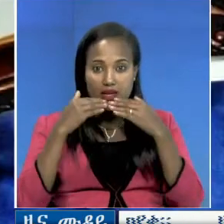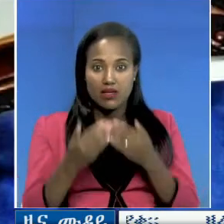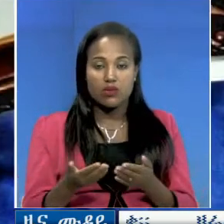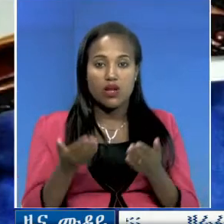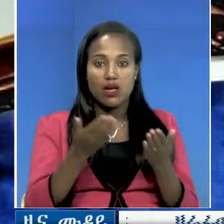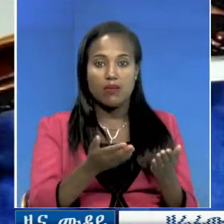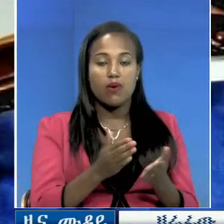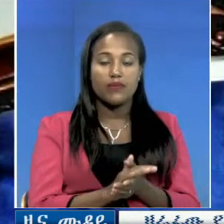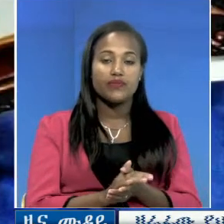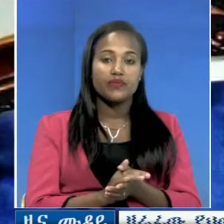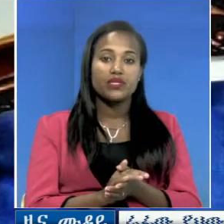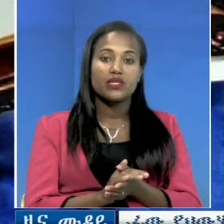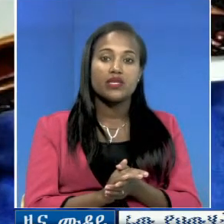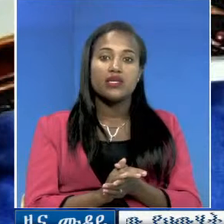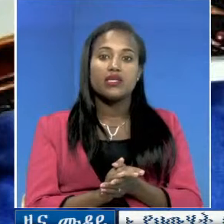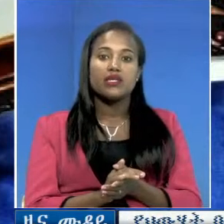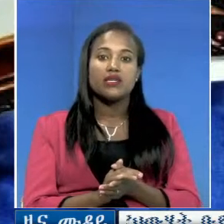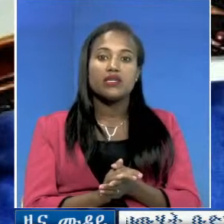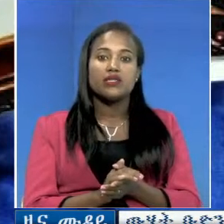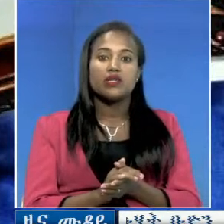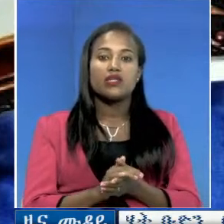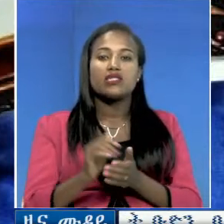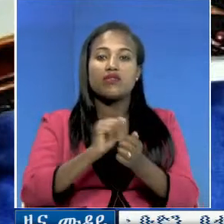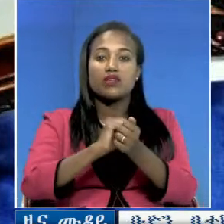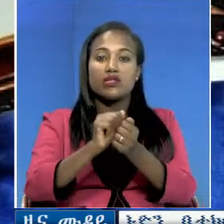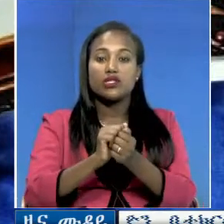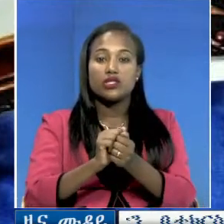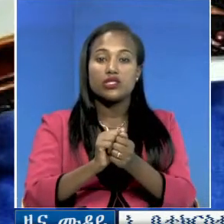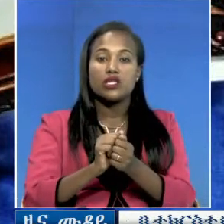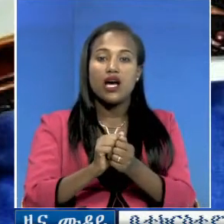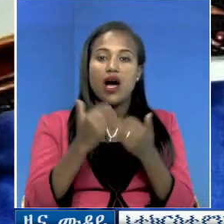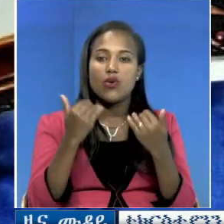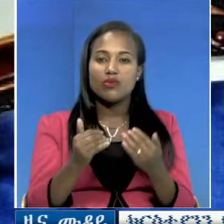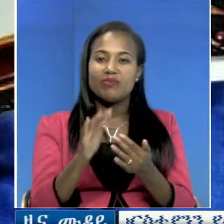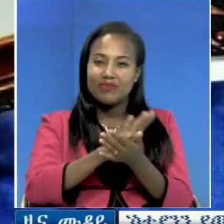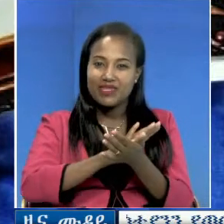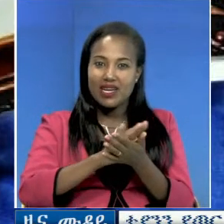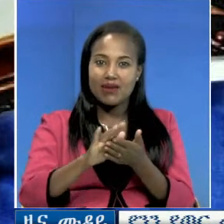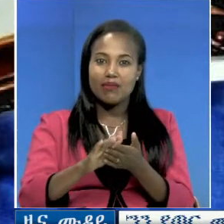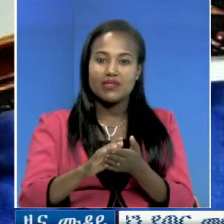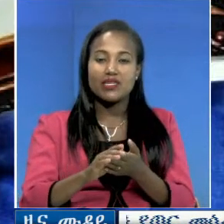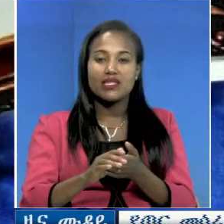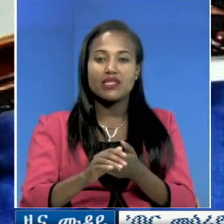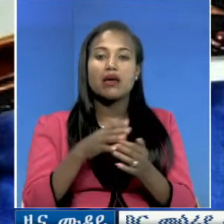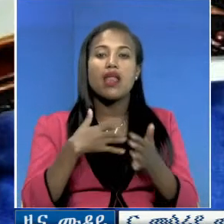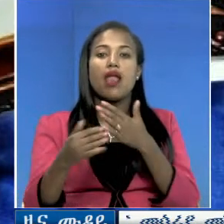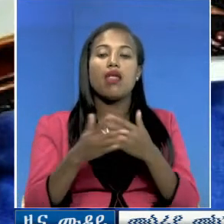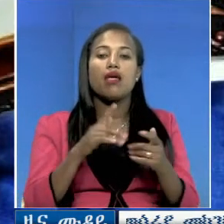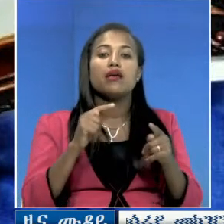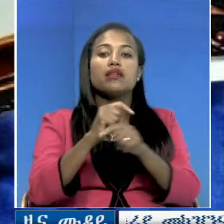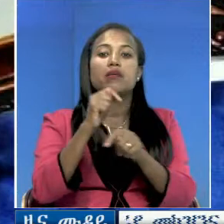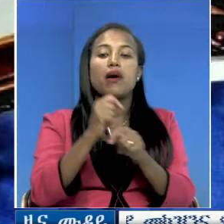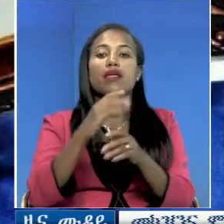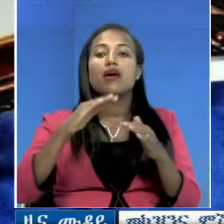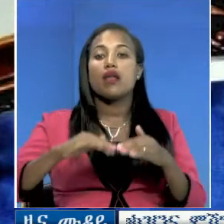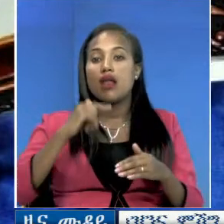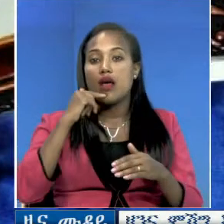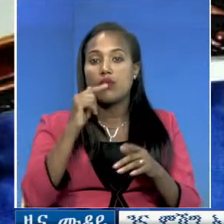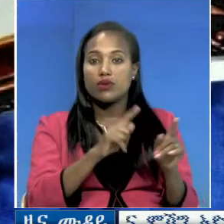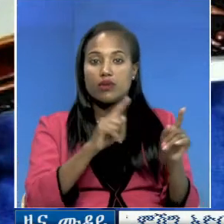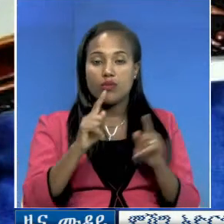አቀርበዋል። ሸረሪቷ ተጨፍልቃለች፣ አሁን የሸረሪት ድሩን መጥረግ የማይናገን እጅግ የቀለለ ተግባር ይቀራል ያሉት